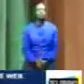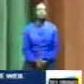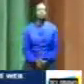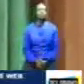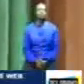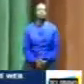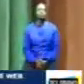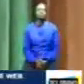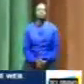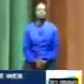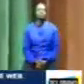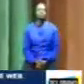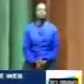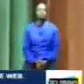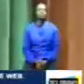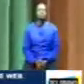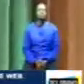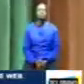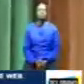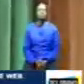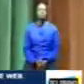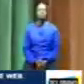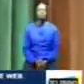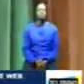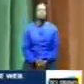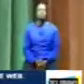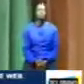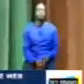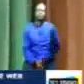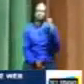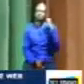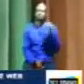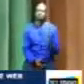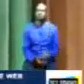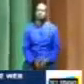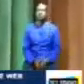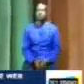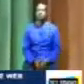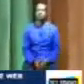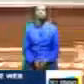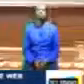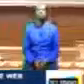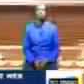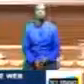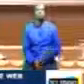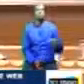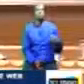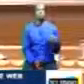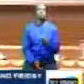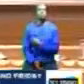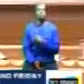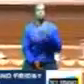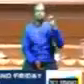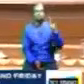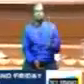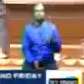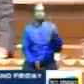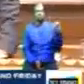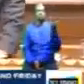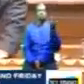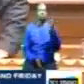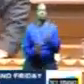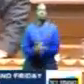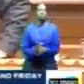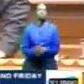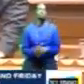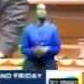dernière page. Page yake ya mwisho hii barua. Écoutez. Musikie. Nous devons simplement. Tunapasha tu.